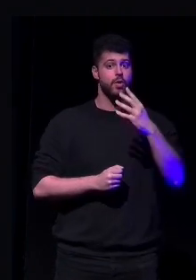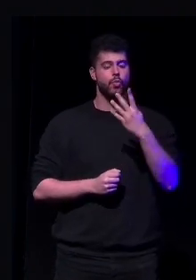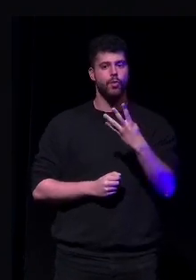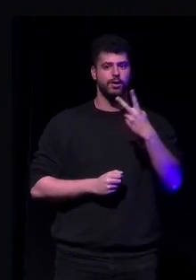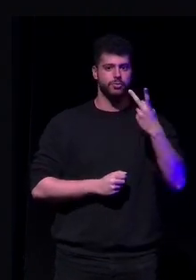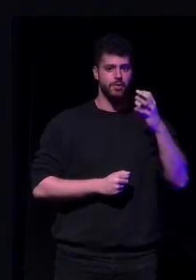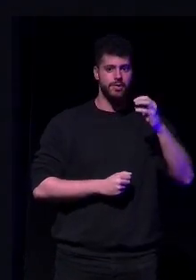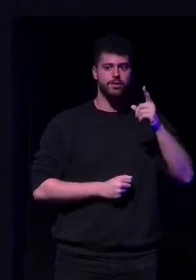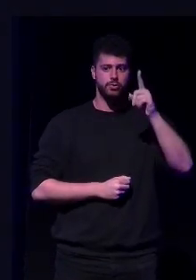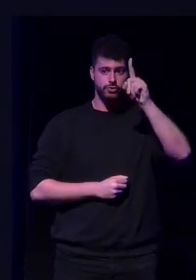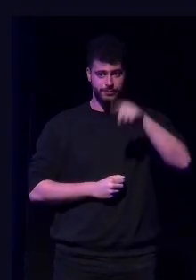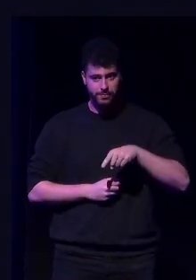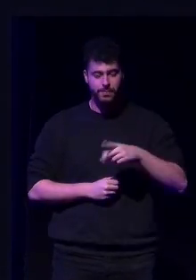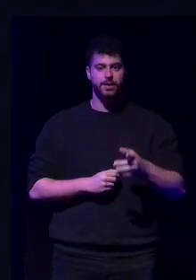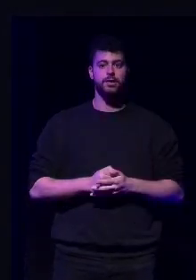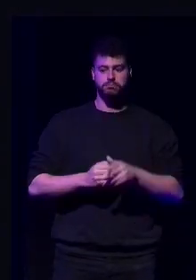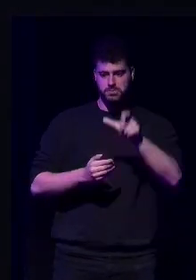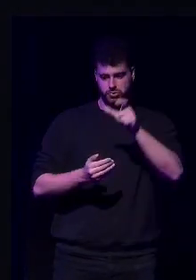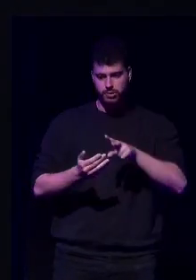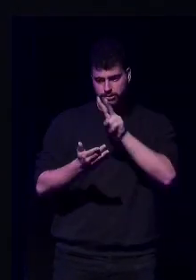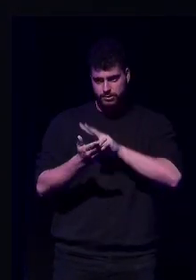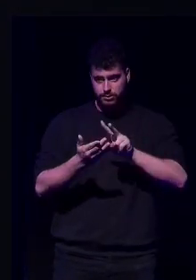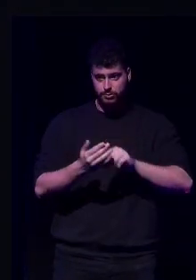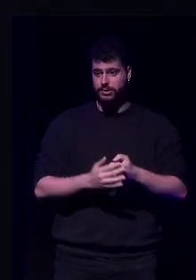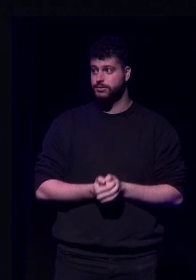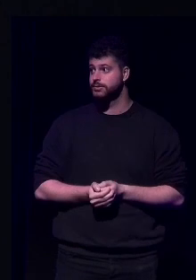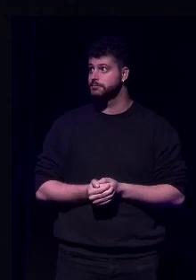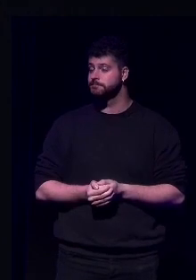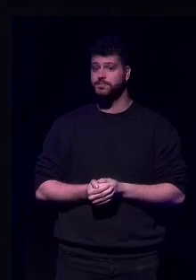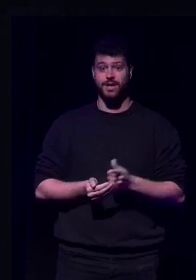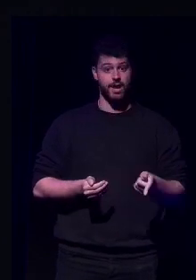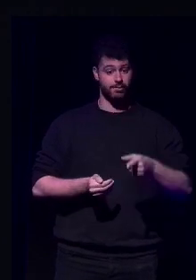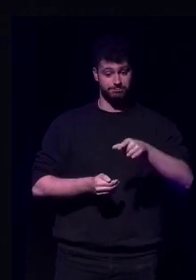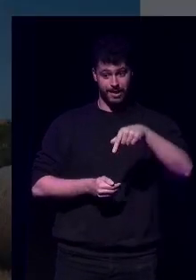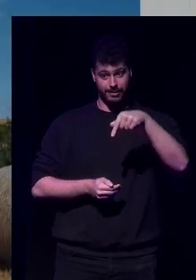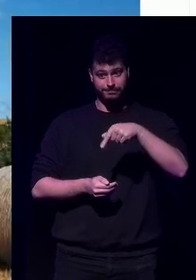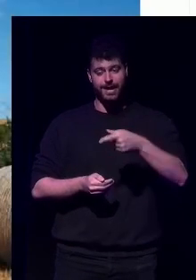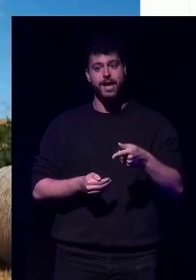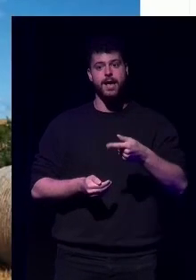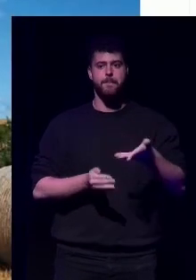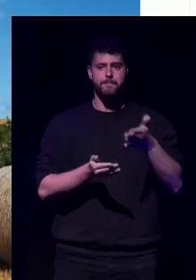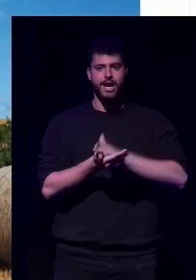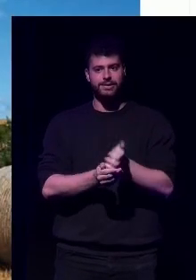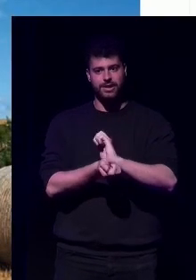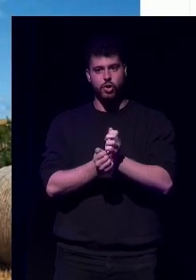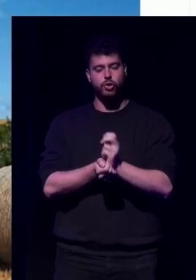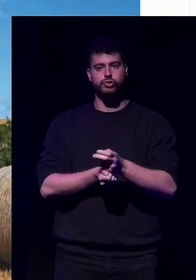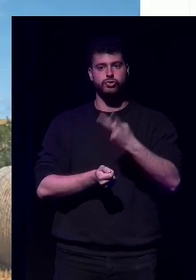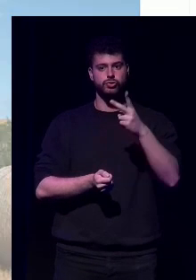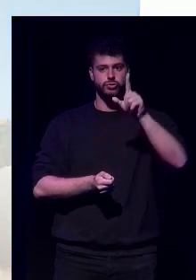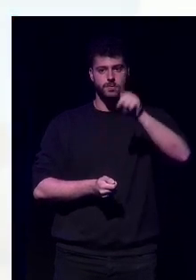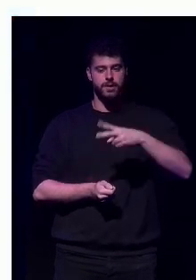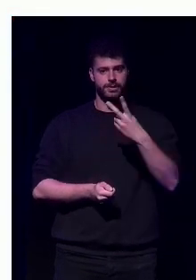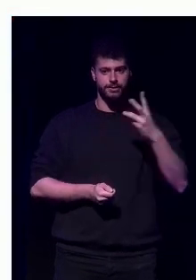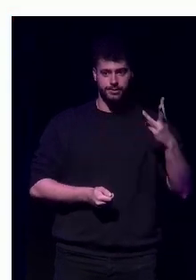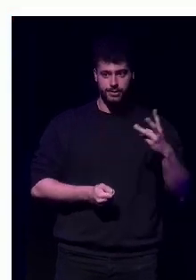publicar el reportatge de 10 pàgines d'extensió, ara sí, en el número d'agost del 2023. El jurat ha valorat